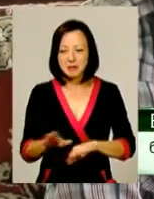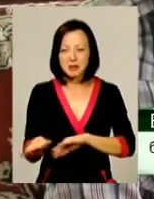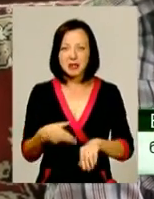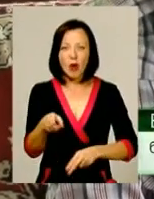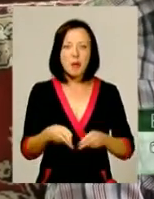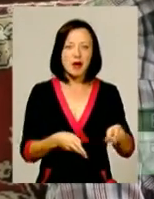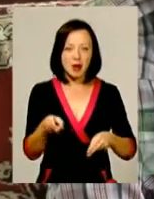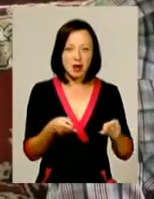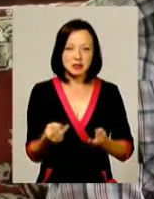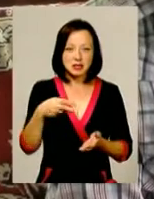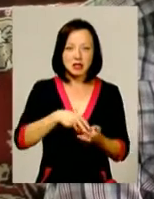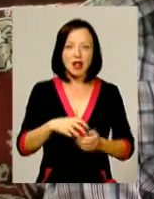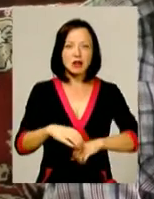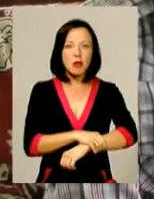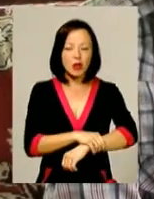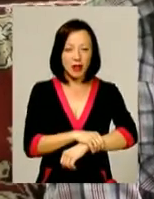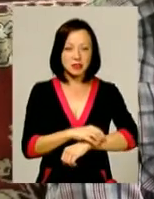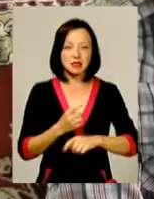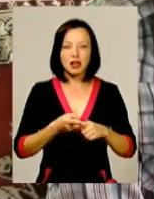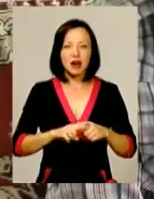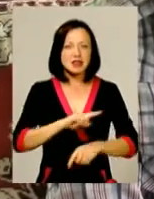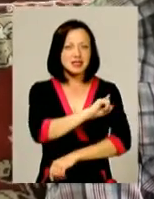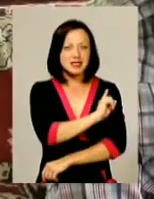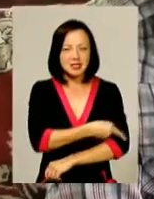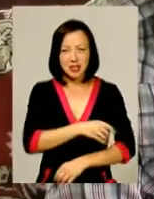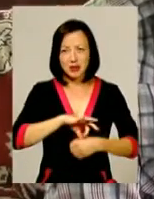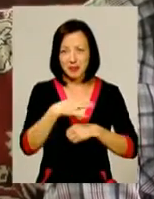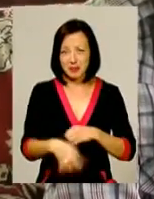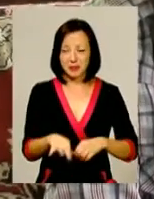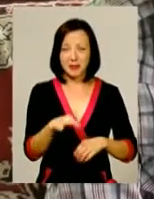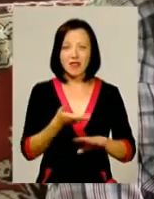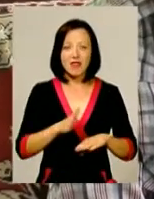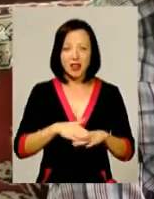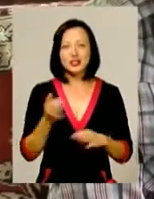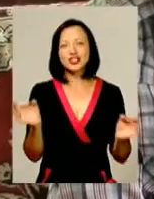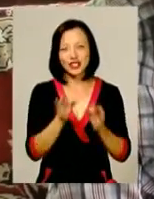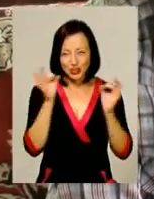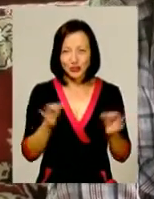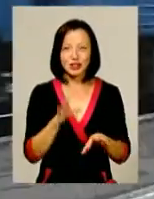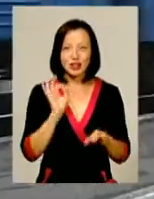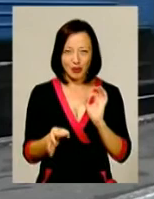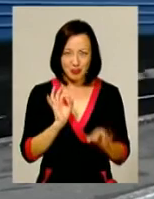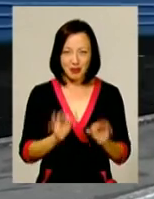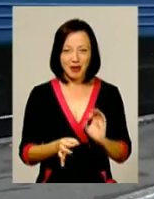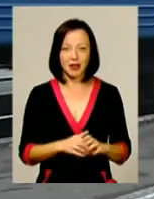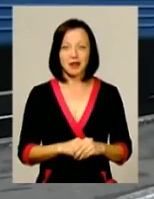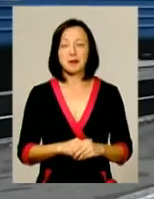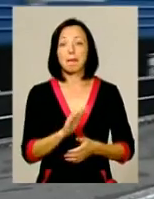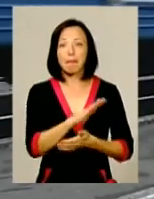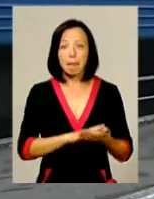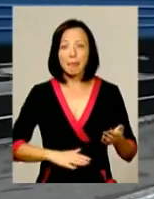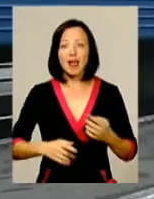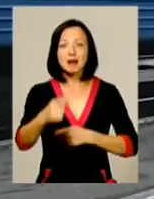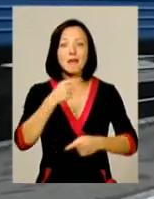по операції, я став на протез, то дуже сильна біль була, так важко було йти, але нічого, нормально». Далі